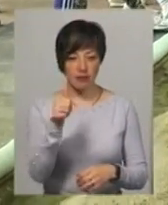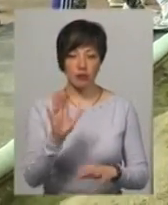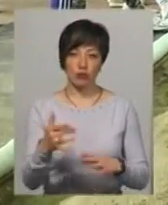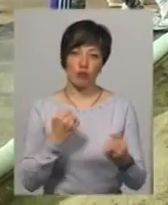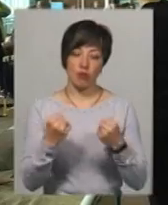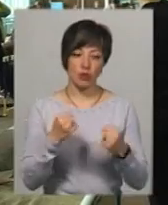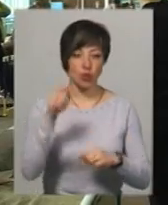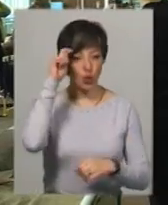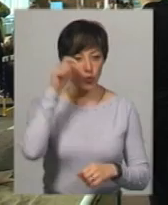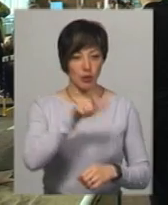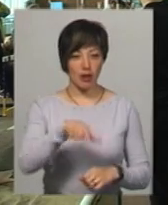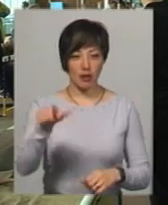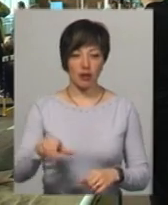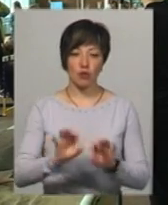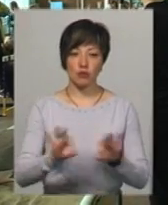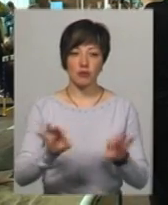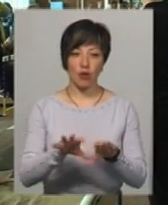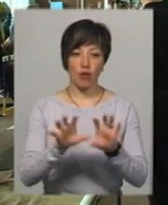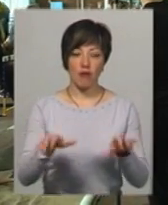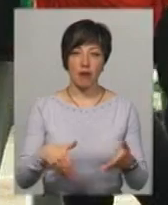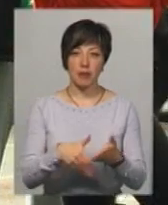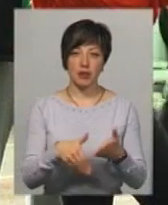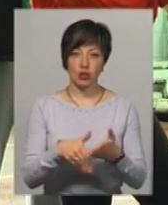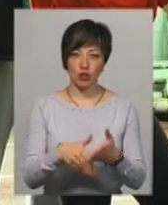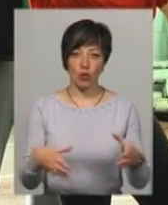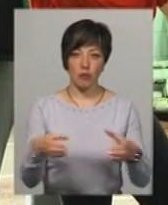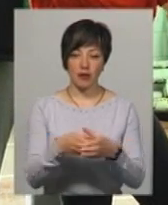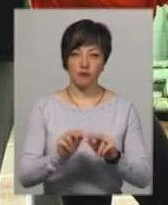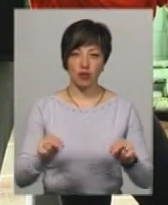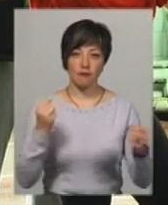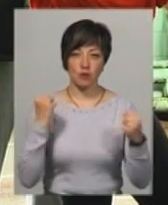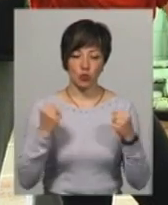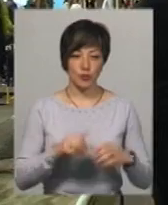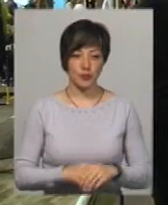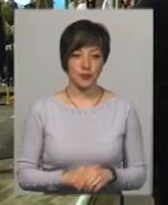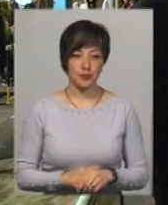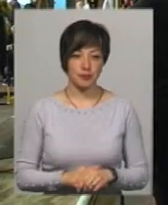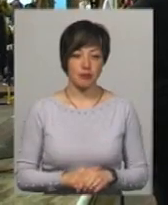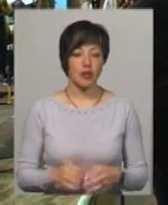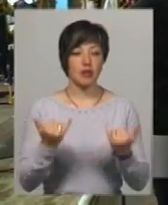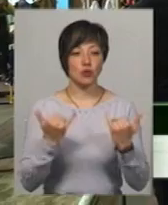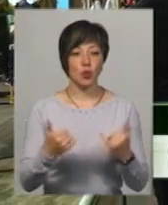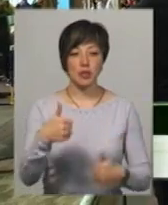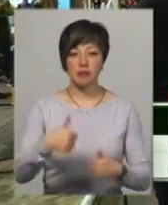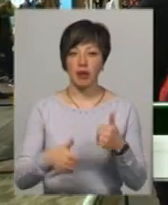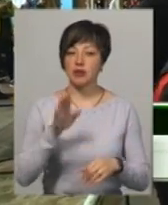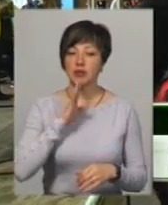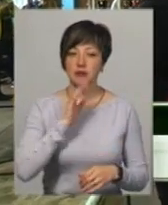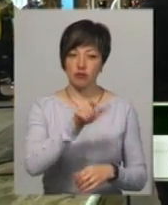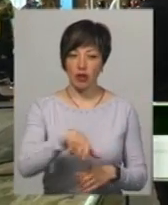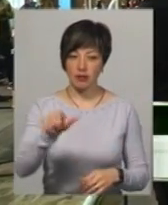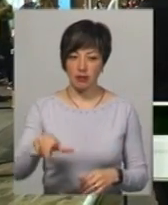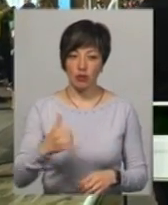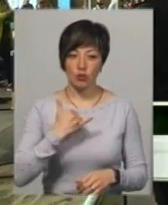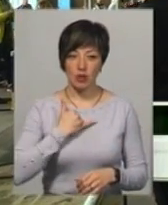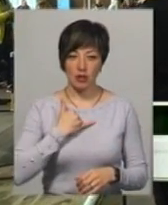боротиме юнаки, розповідає голова методичного об'єднання вчителів фізичної культури Хмельницького Вадим Корочак. Сьогодні змагаються дівчата, в